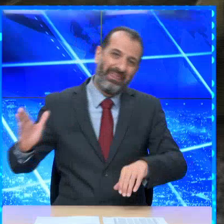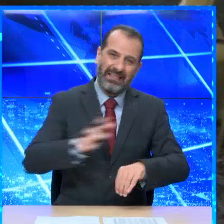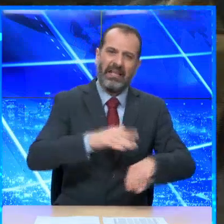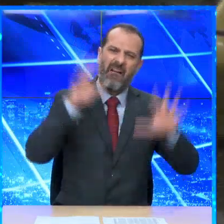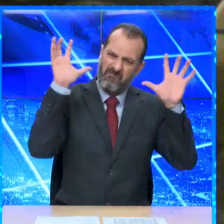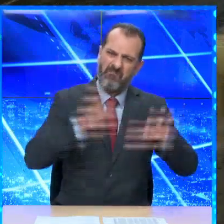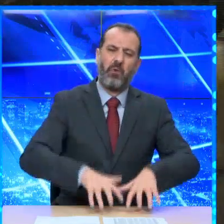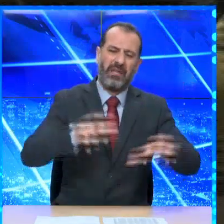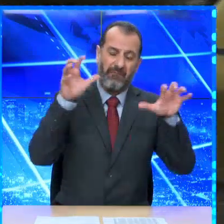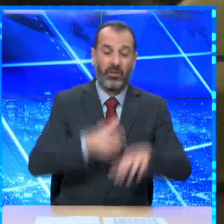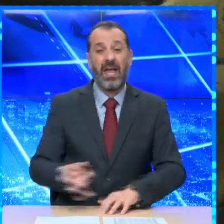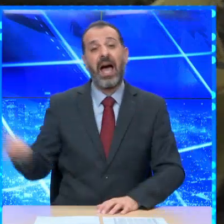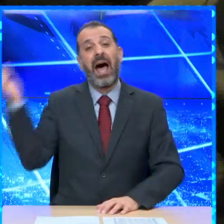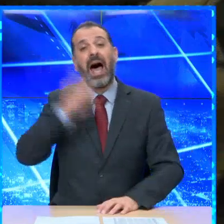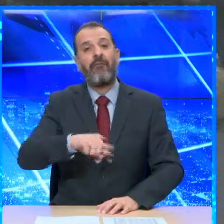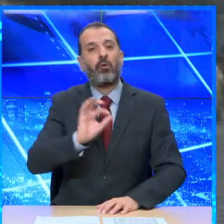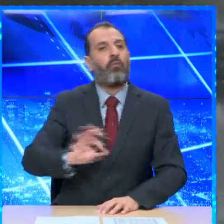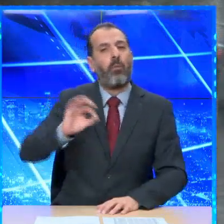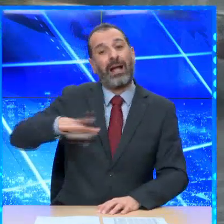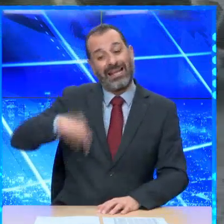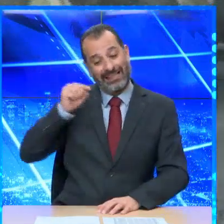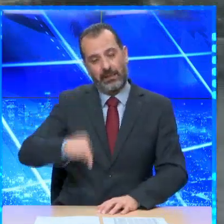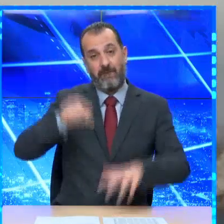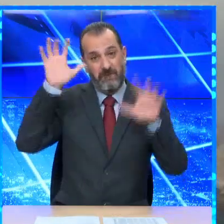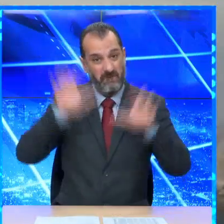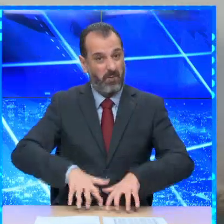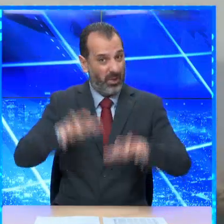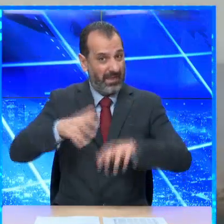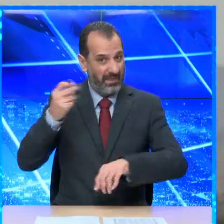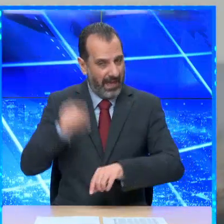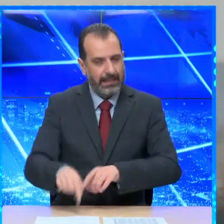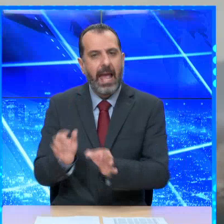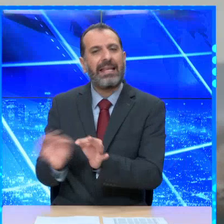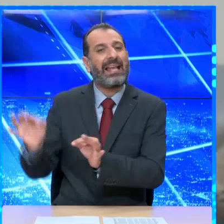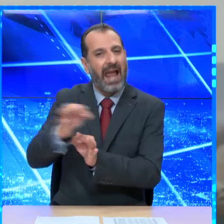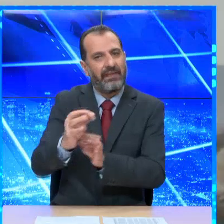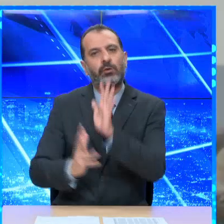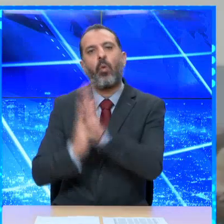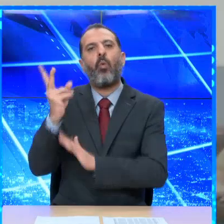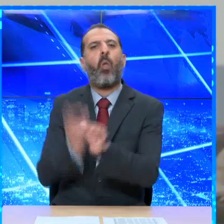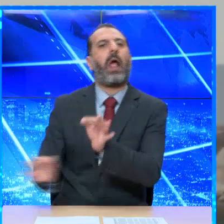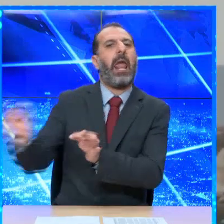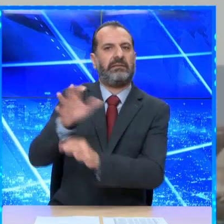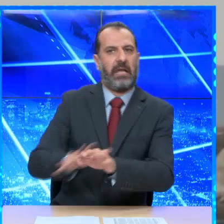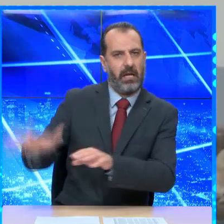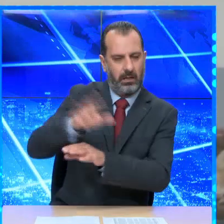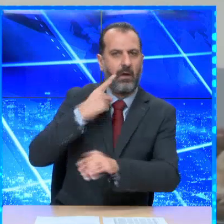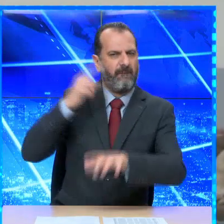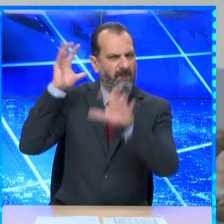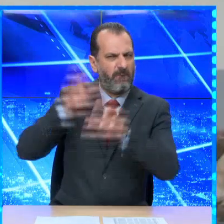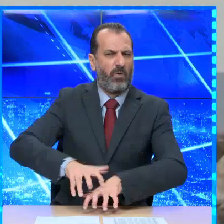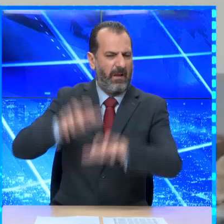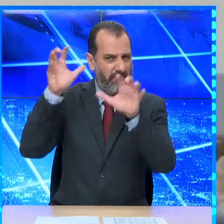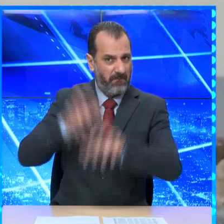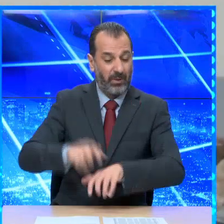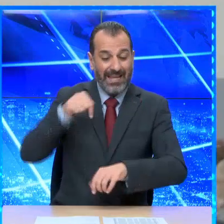οι περισσότερες βροχές θα είναι στην περιοχή της Κρήτης, καθώς επίσης στις Κυκλάδες και στο Δωδεκάνησα. Βεβαίως, κατά τη διάρκεια της